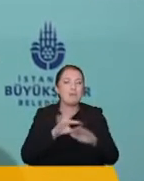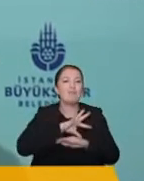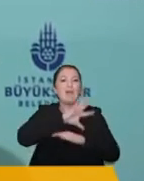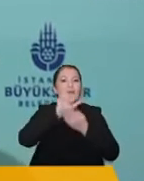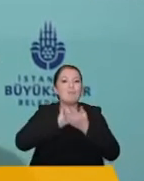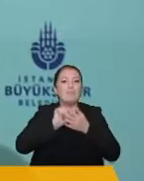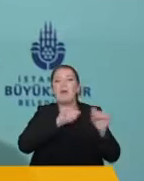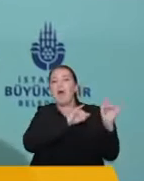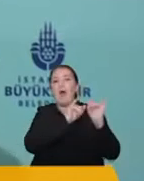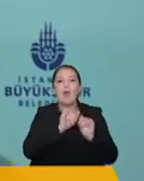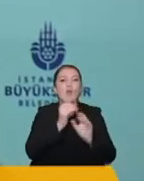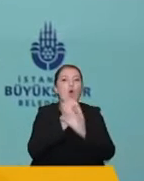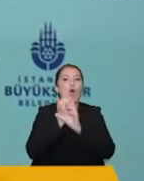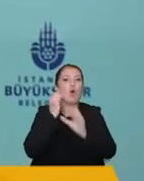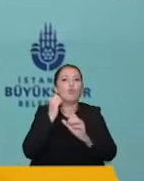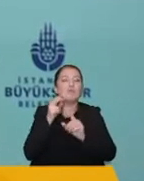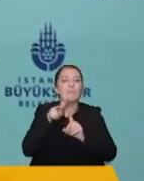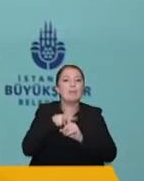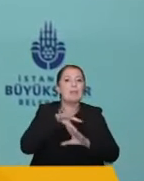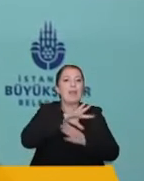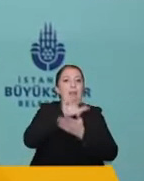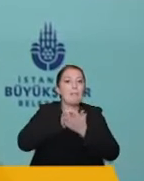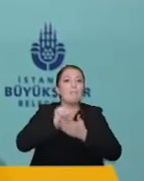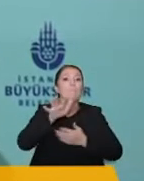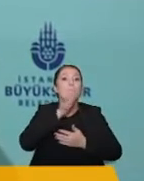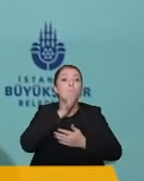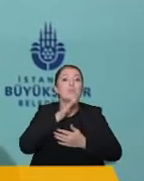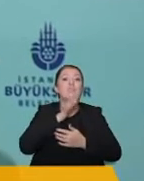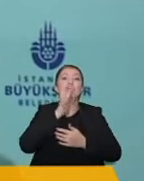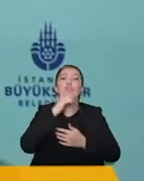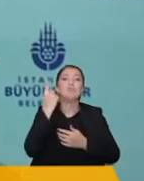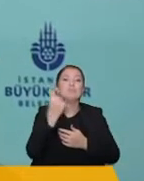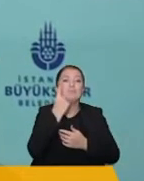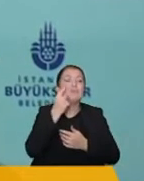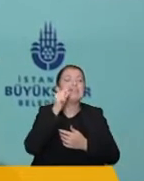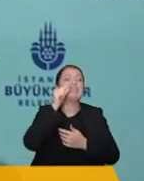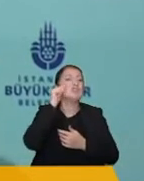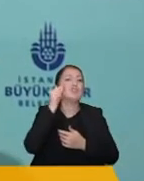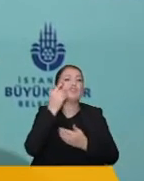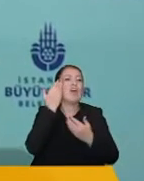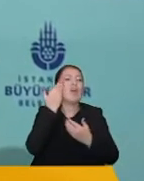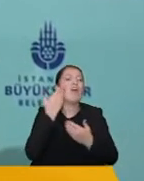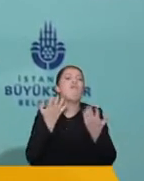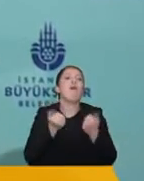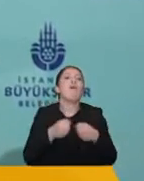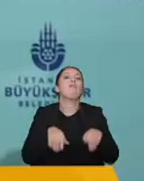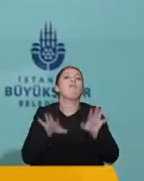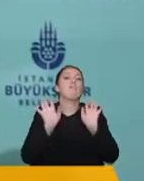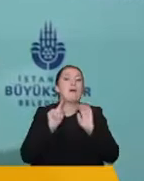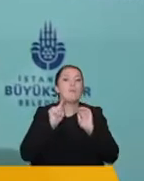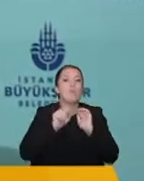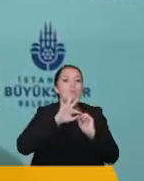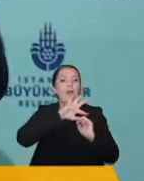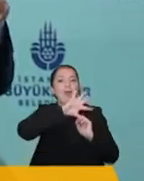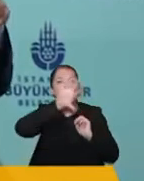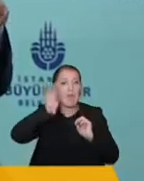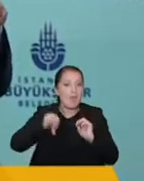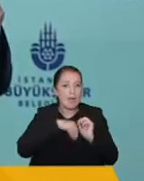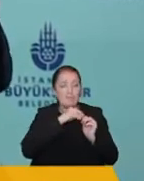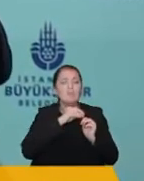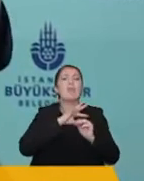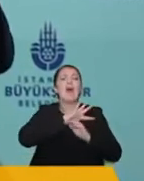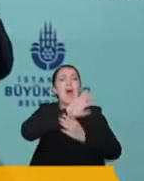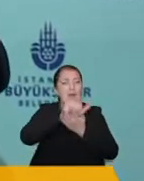aynı otobüste olduğumuzu hepimiz biliyoruz. Bundan hiç kimse keyif almaz. Ama bundan